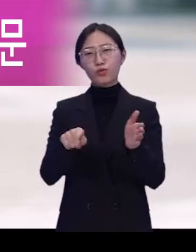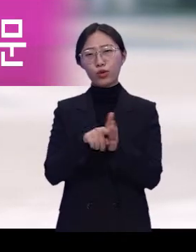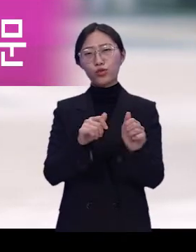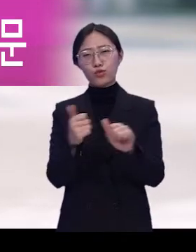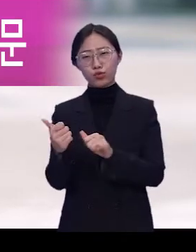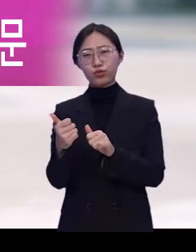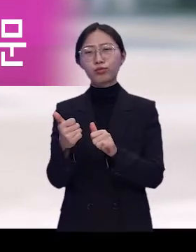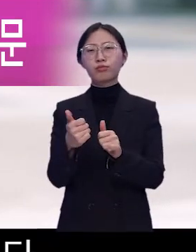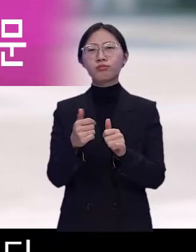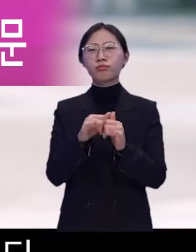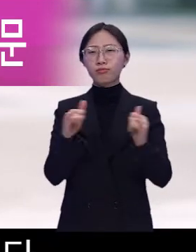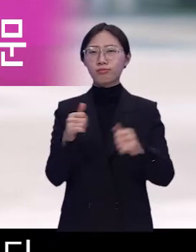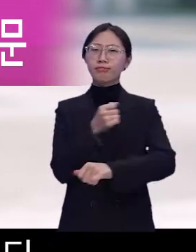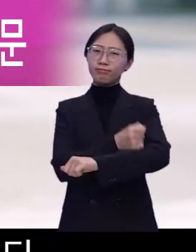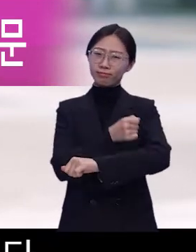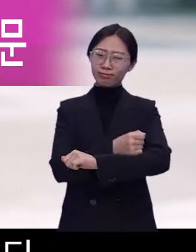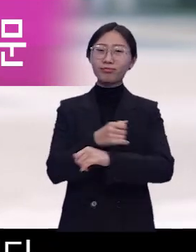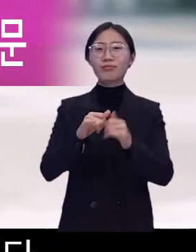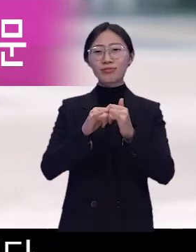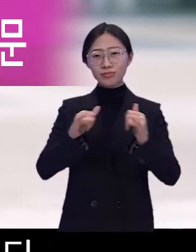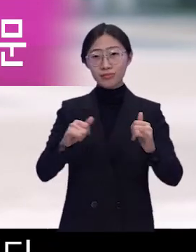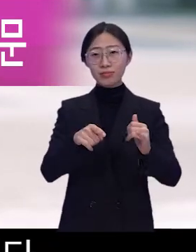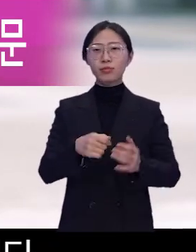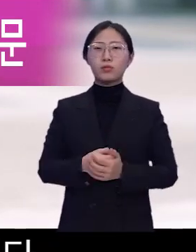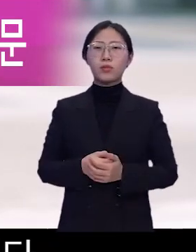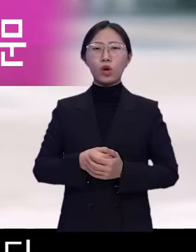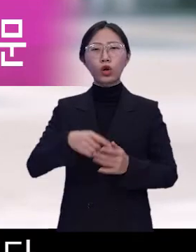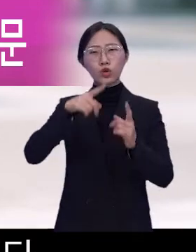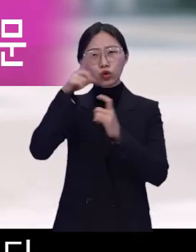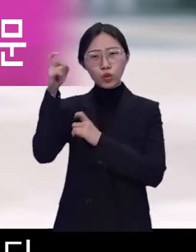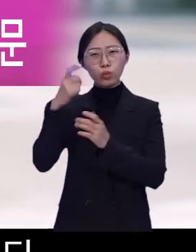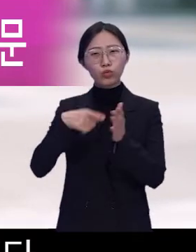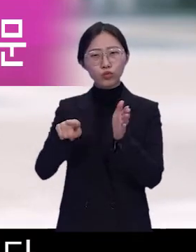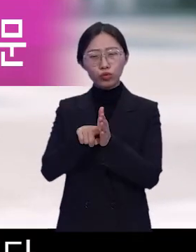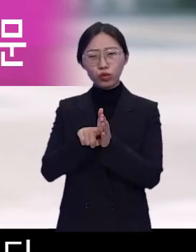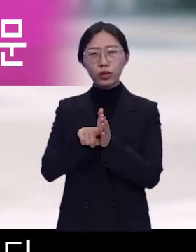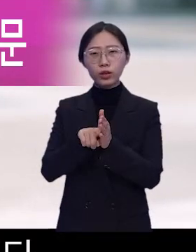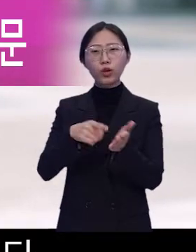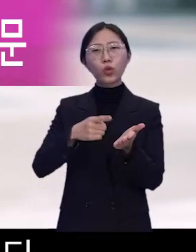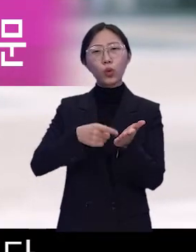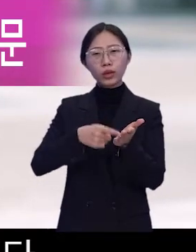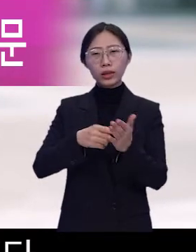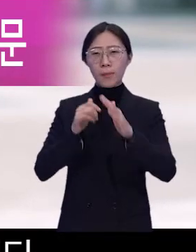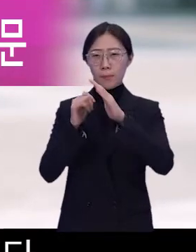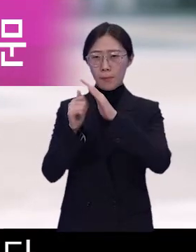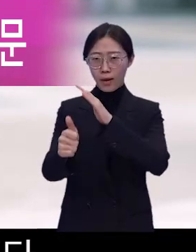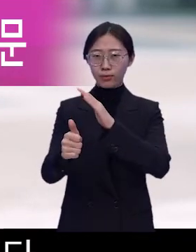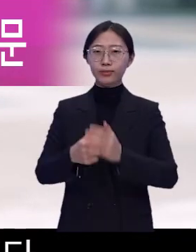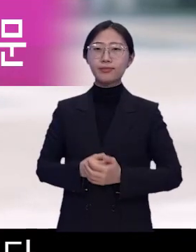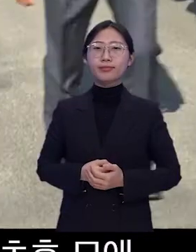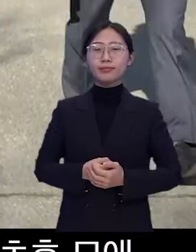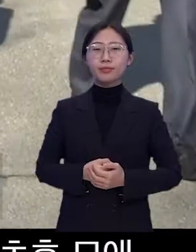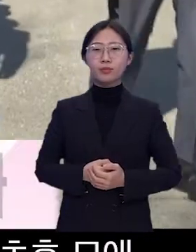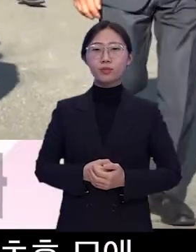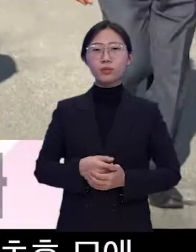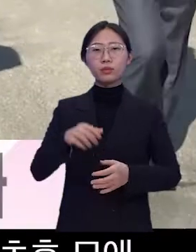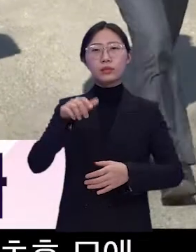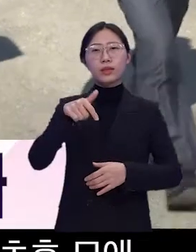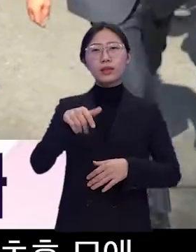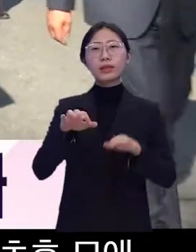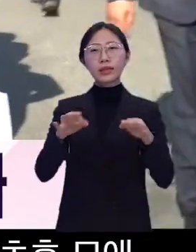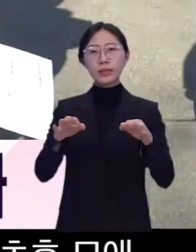순국선열의 날이었는데요. 김부겸 국무총리가 순국선열의 날을 기념해 유관순열사 사적지를 찾았습니다.